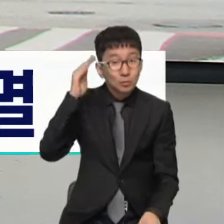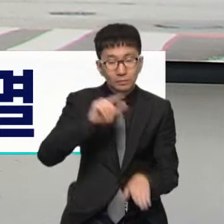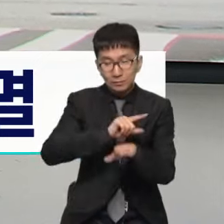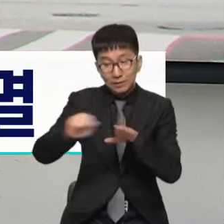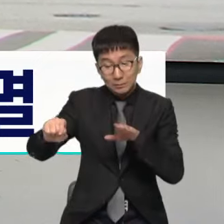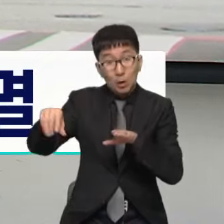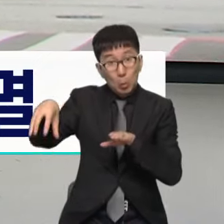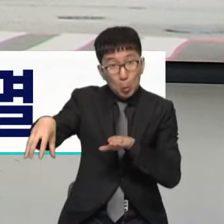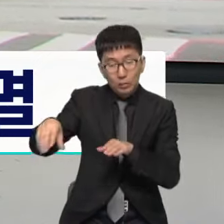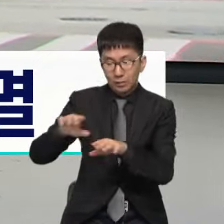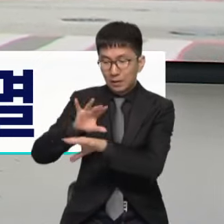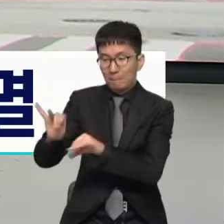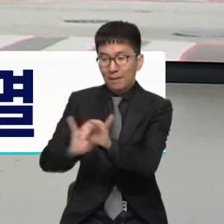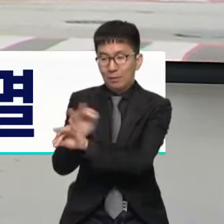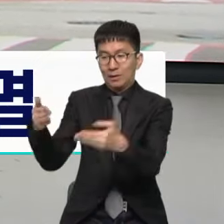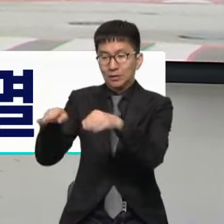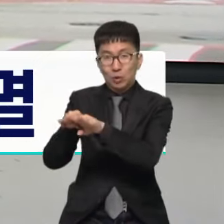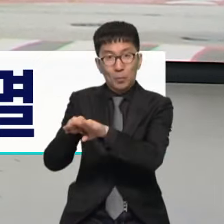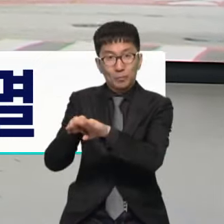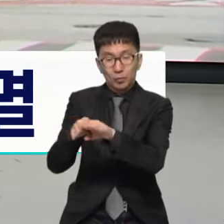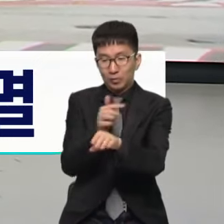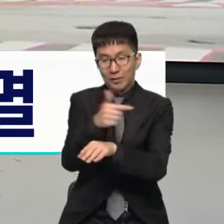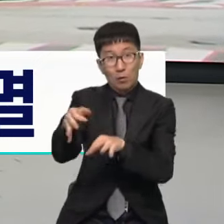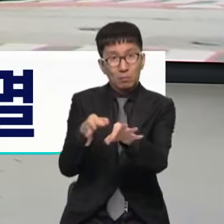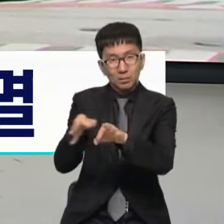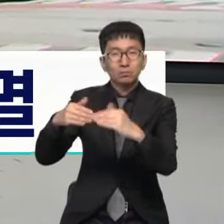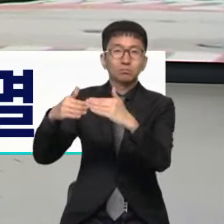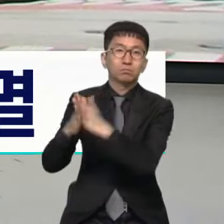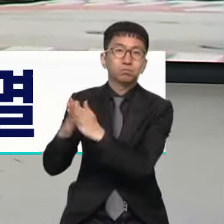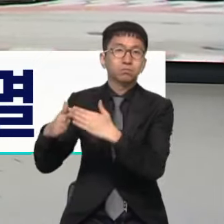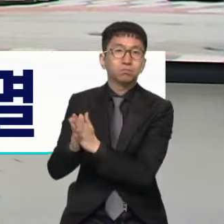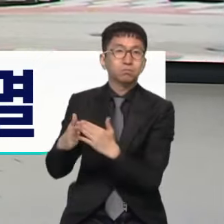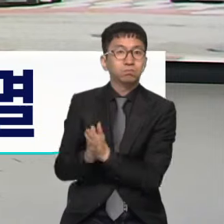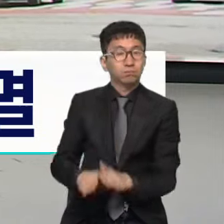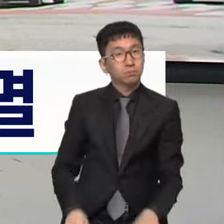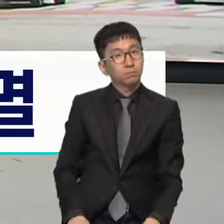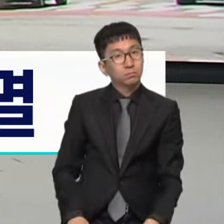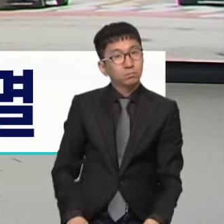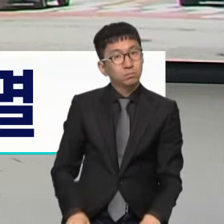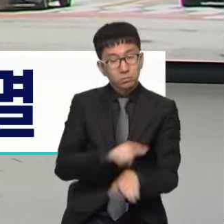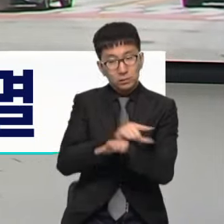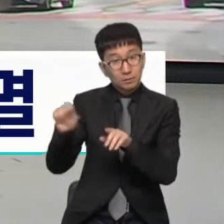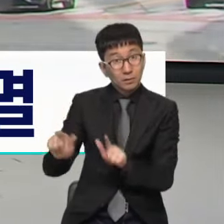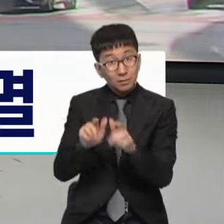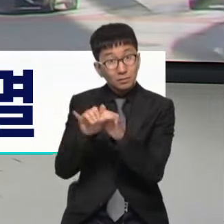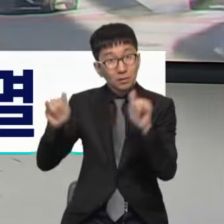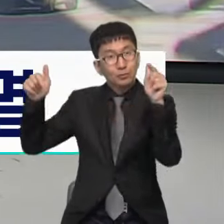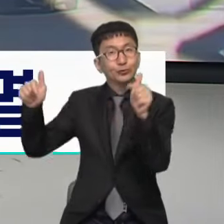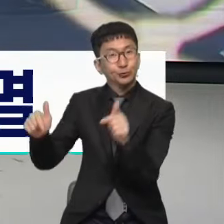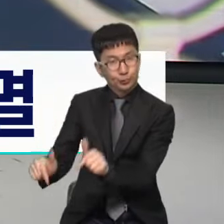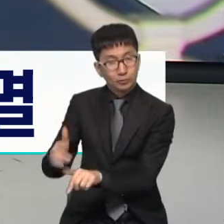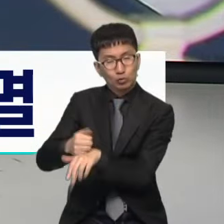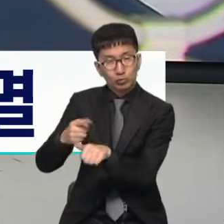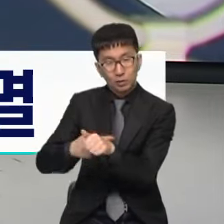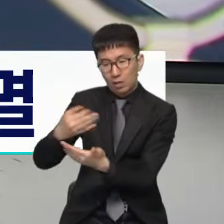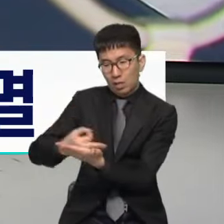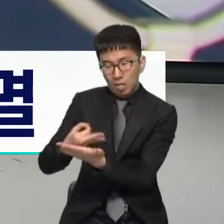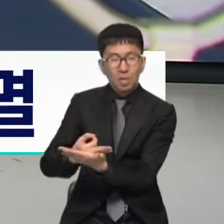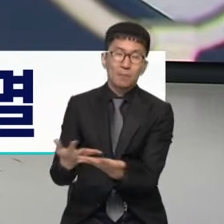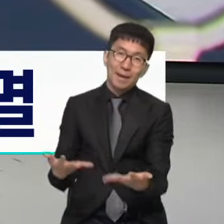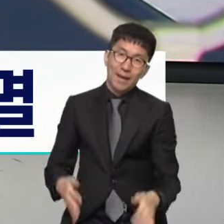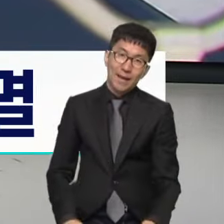최근 지방을 중심으로 백화점이나 대형마트가 줄줄이 문을 닫고 있습니다. 지방에 사는 인구가 줄다 보니 매출이